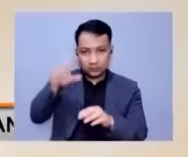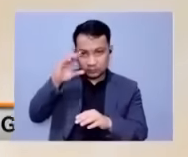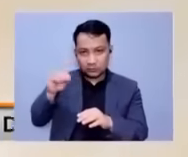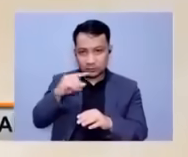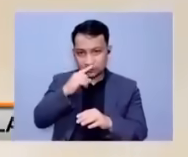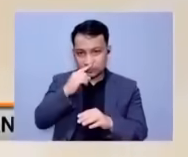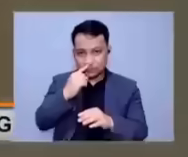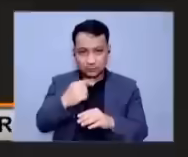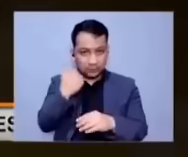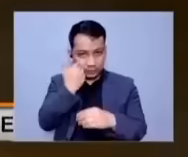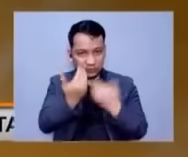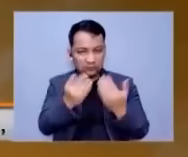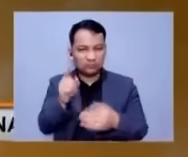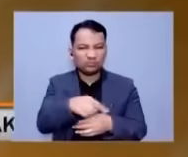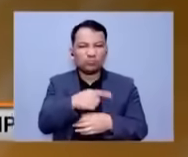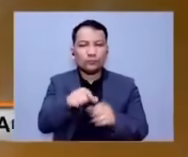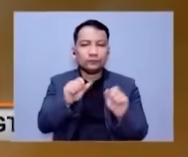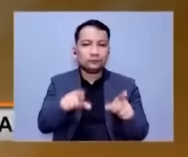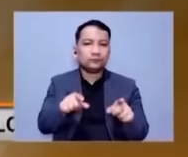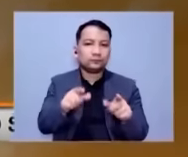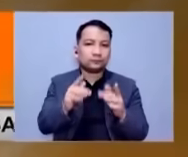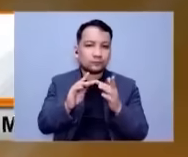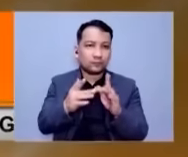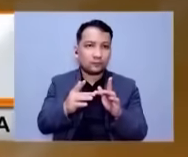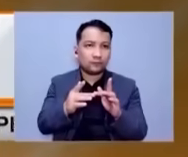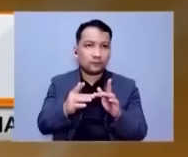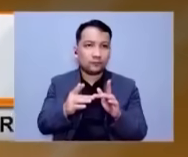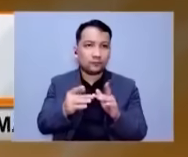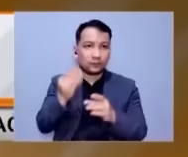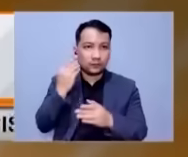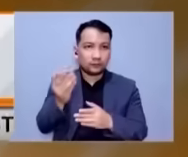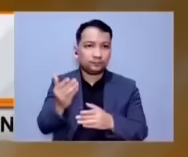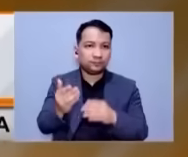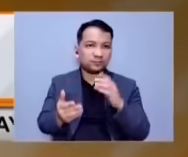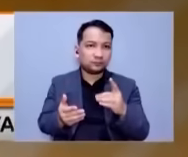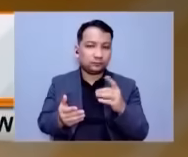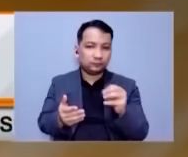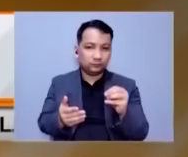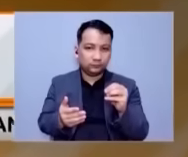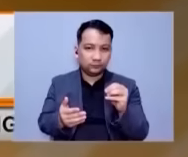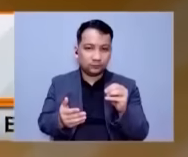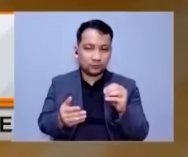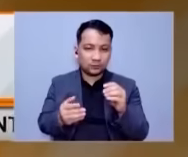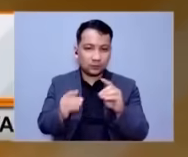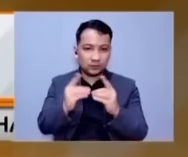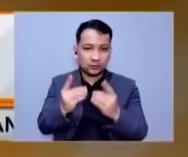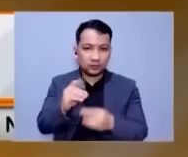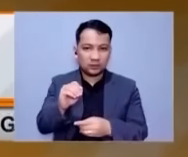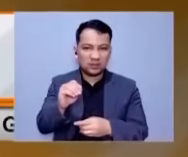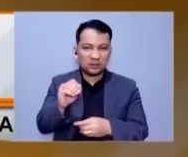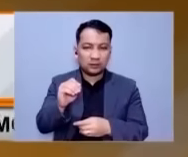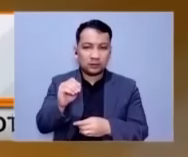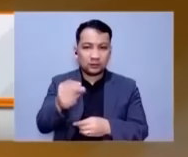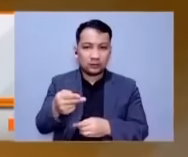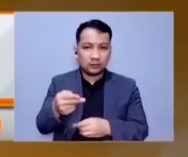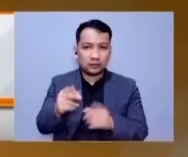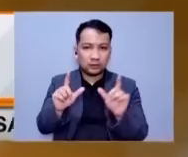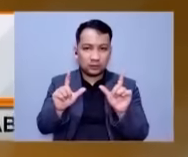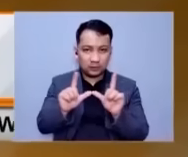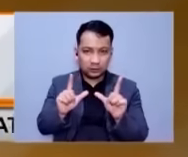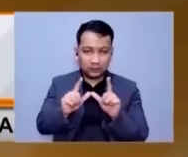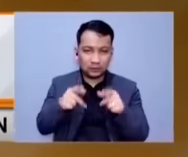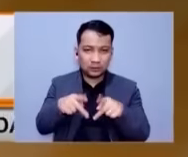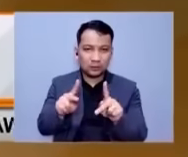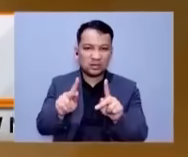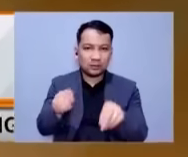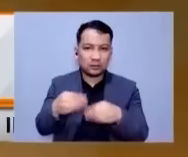pamamahiya online. Ipinunto rin ng Department of Health na tanging mga rehistrado at licensed pharmacist lamang ang maaari